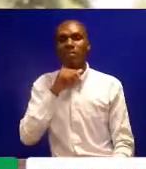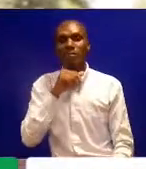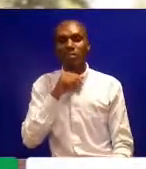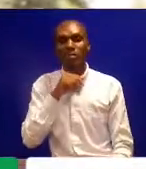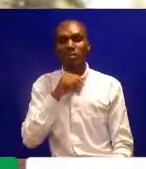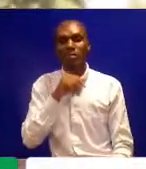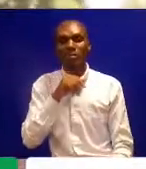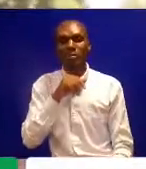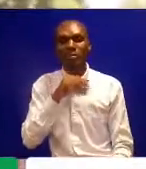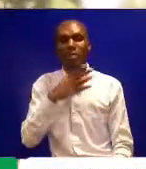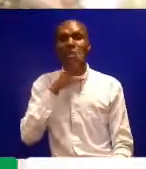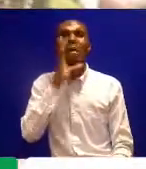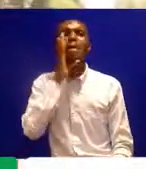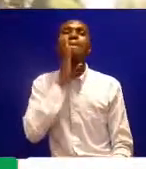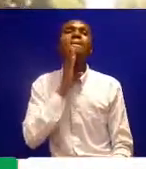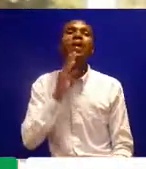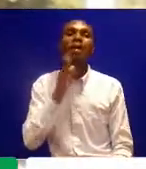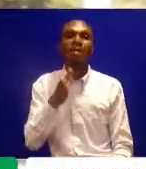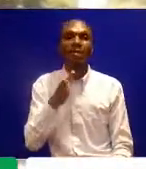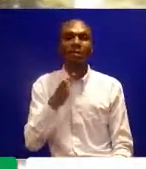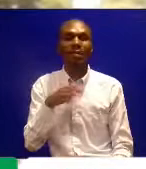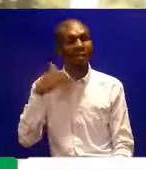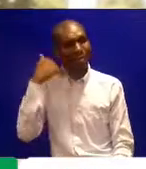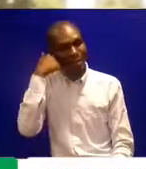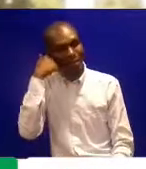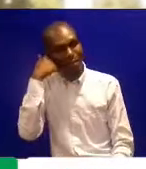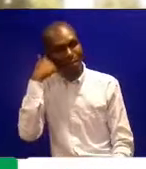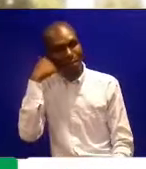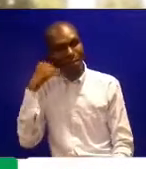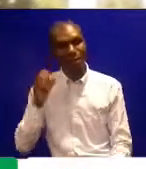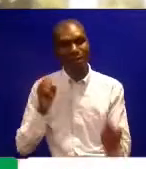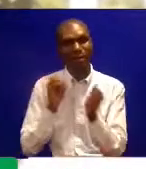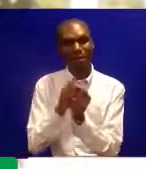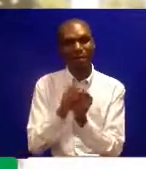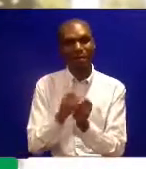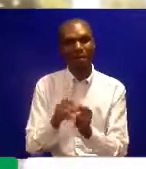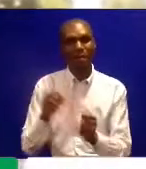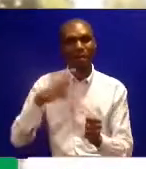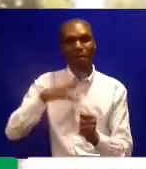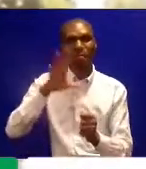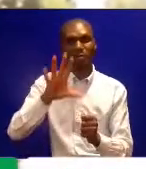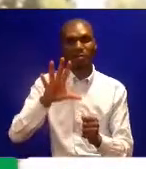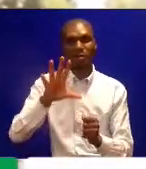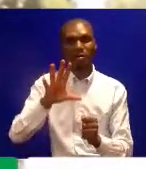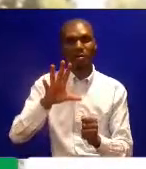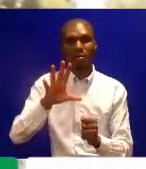Omo gako yorigo niga aruare te chitariki Komina isatu Omo tie nyoga tano